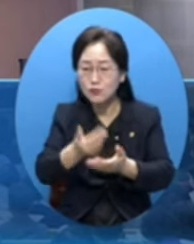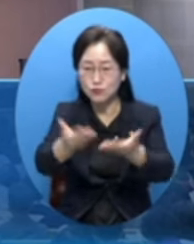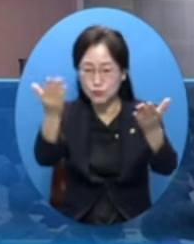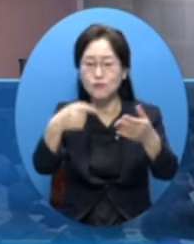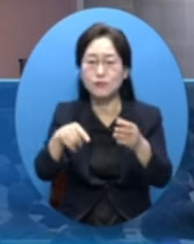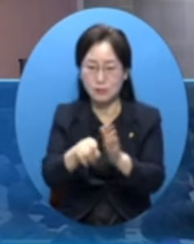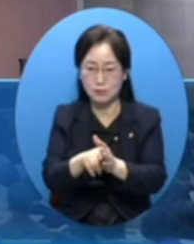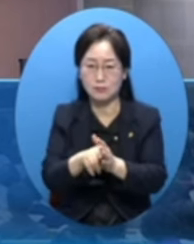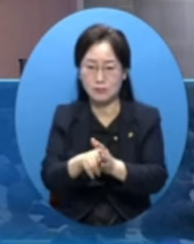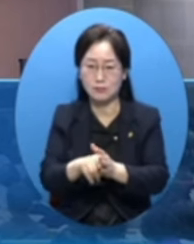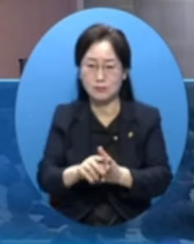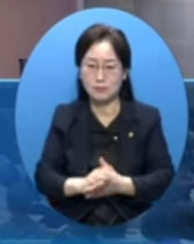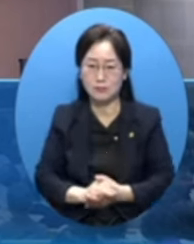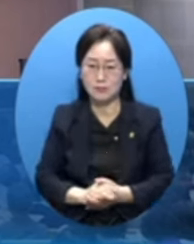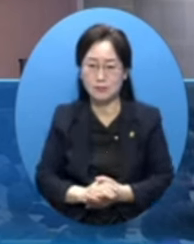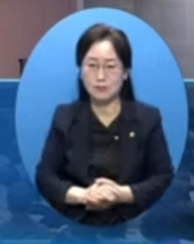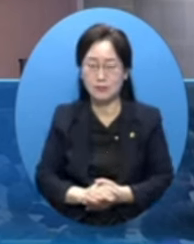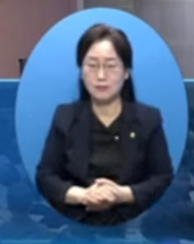하심이라.